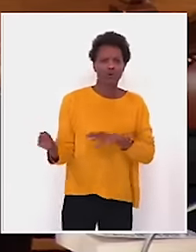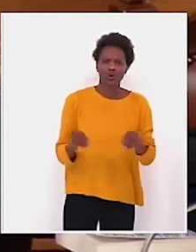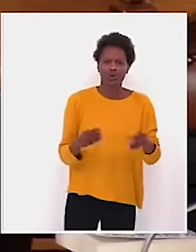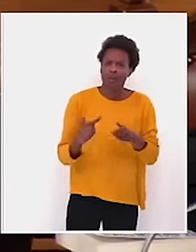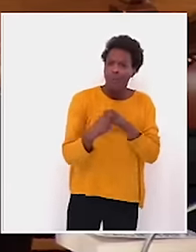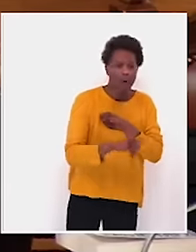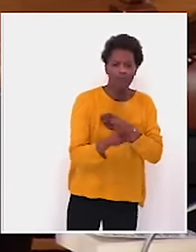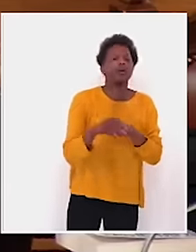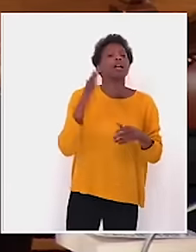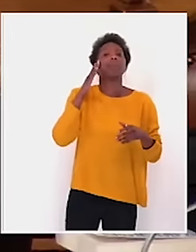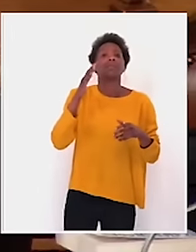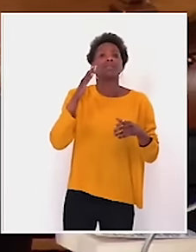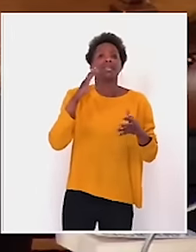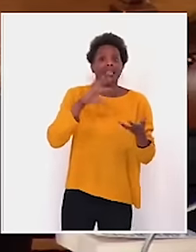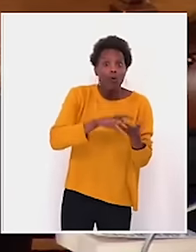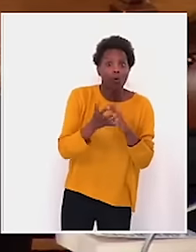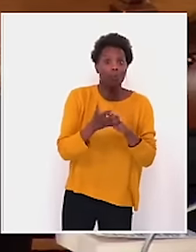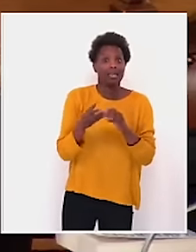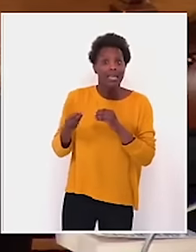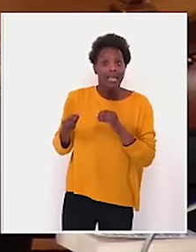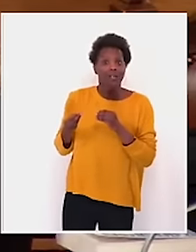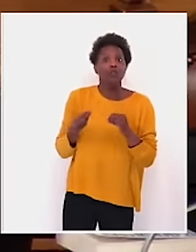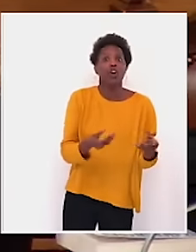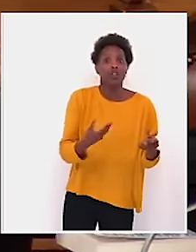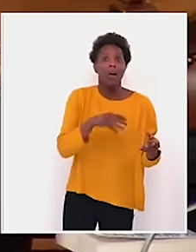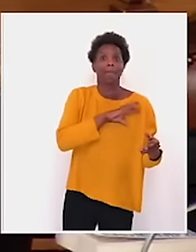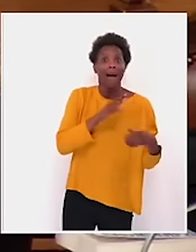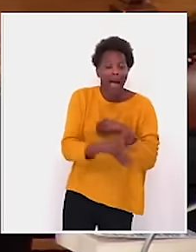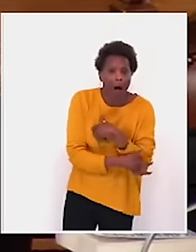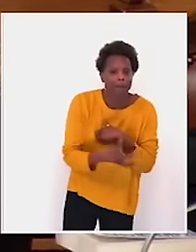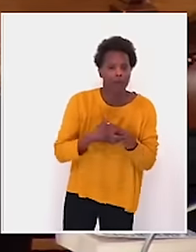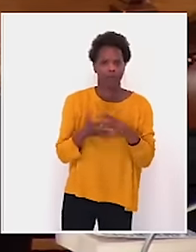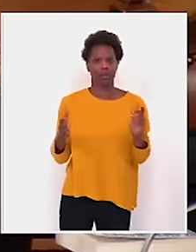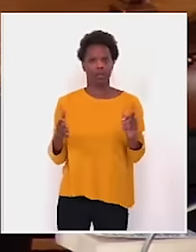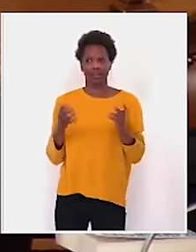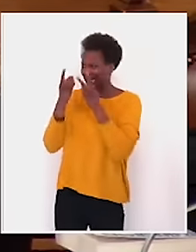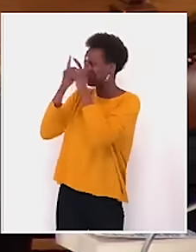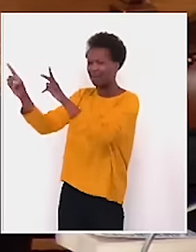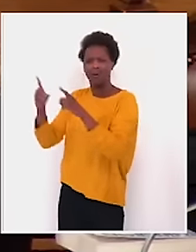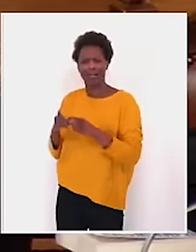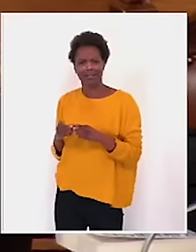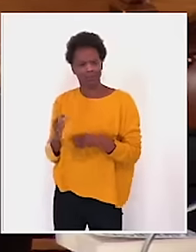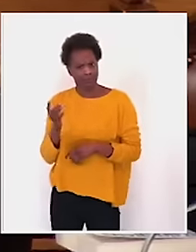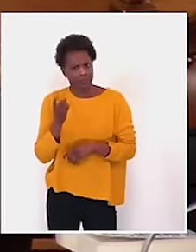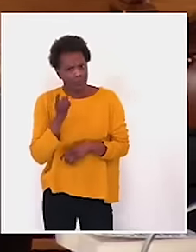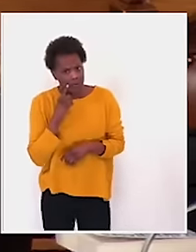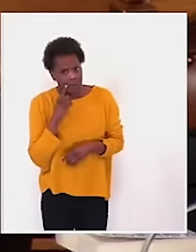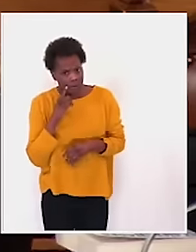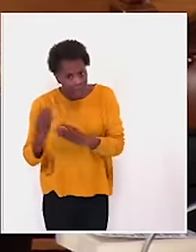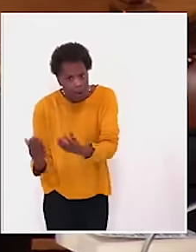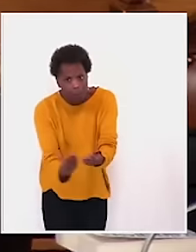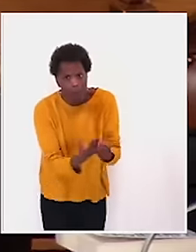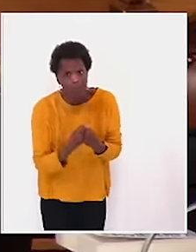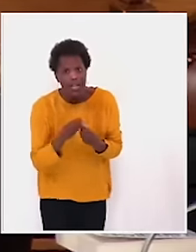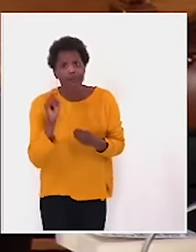c'est compliqué de vivre dans ces quartiers-là. Et après, ce qui manque, et c'est là où on parle de démocratie, mais parlons-en là de la démocratie, c'est qu'en fait, il faudrait permettre à la population d'avoir